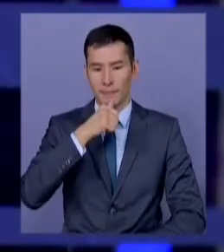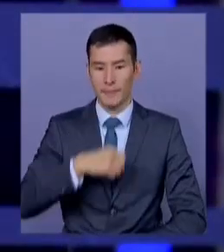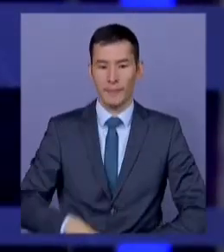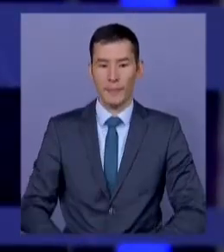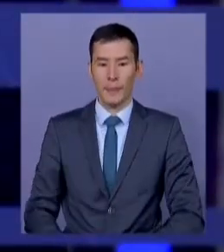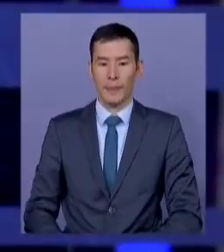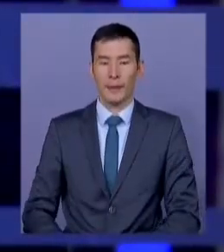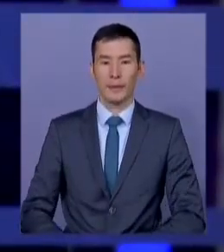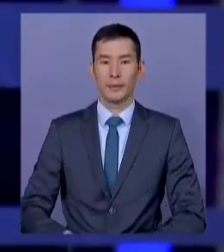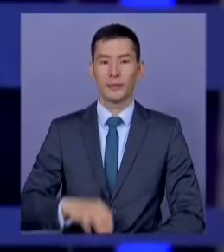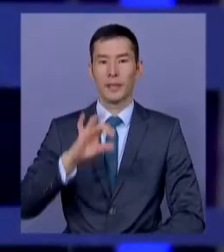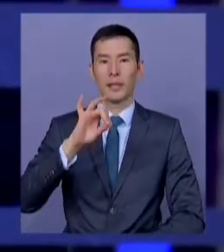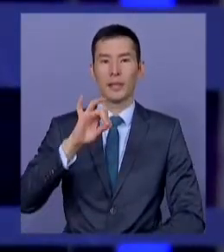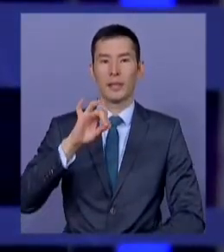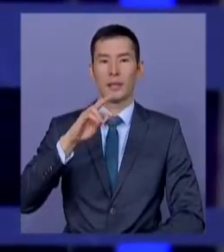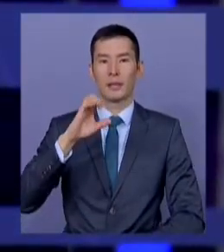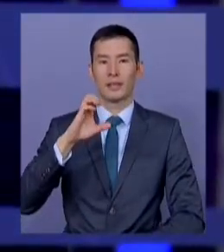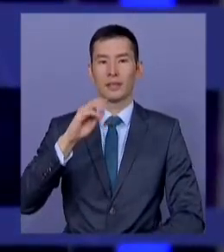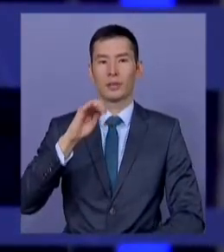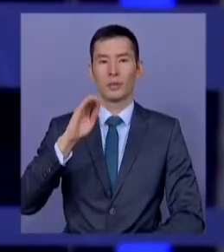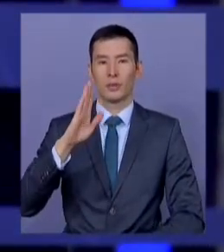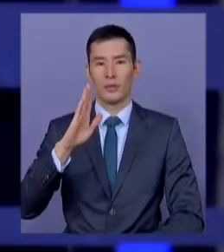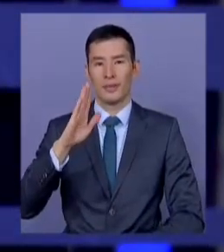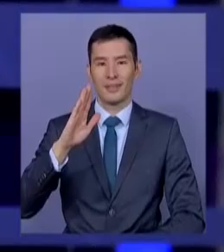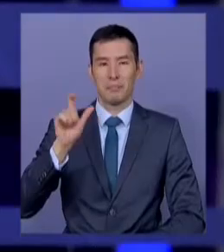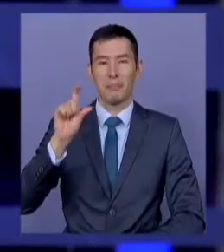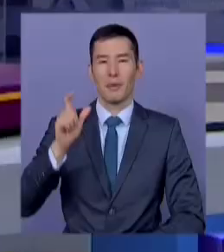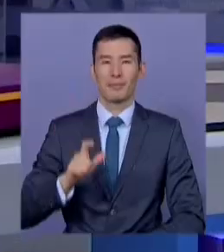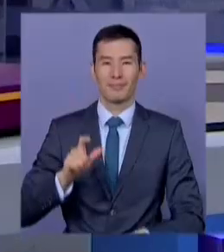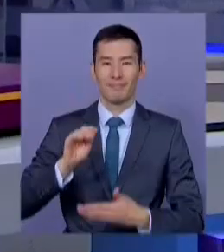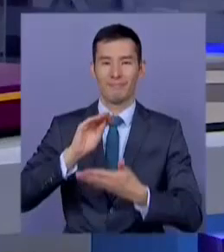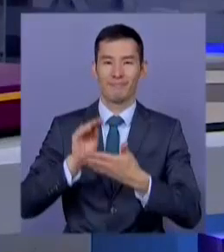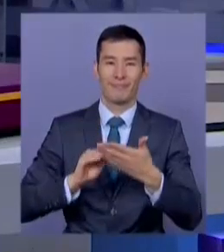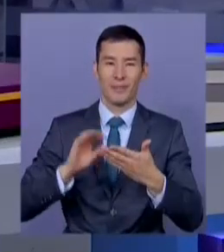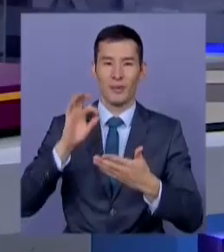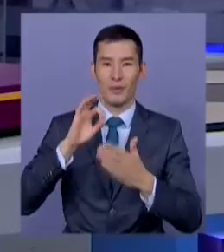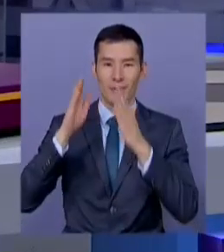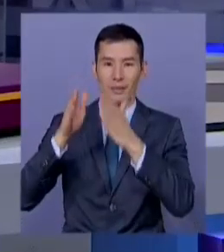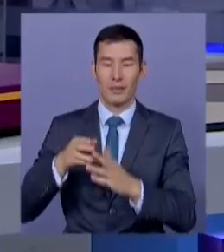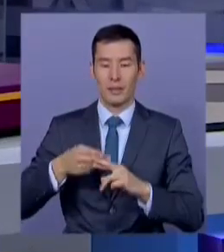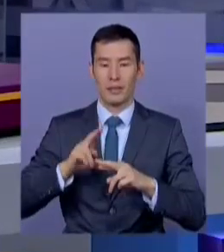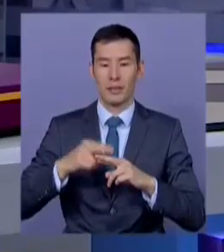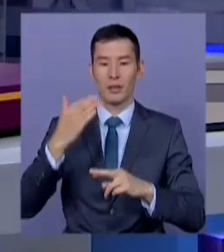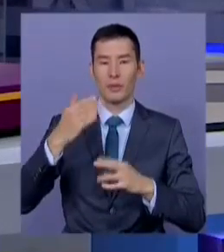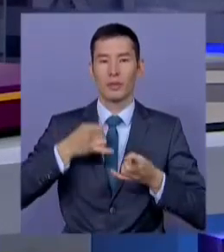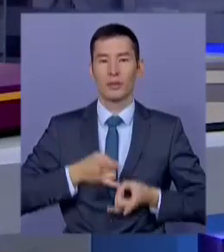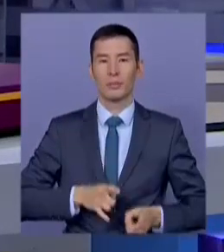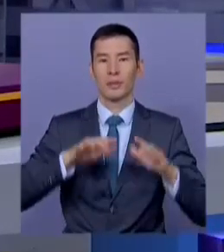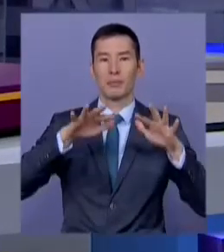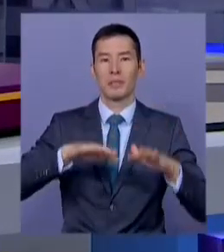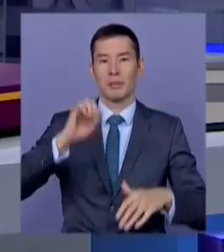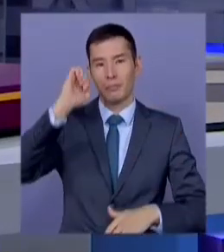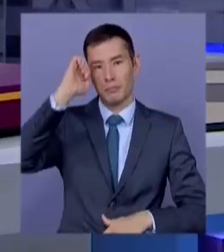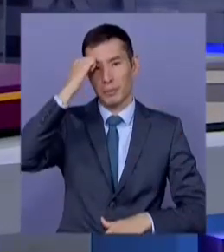Қазақтың дүлділ ақыны Ілияс Жансүгіровтің туып өскен ауылында ескерткіш ашылды. Биыл қазақ әдебиеті құлагерінің 125